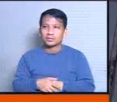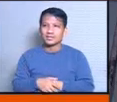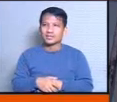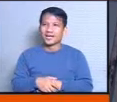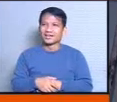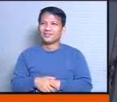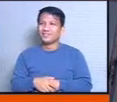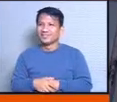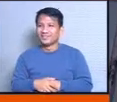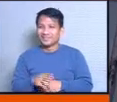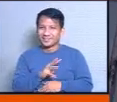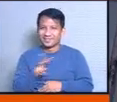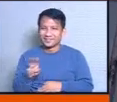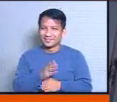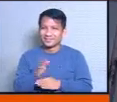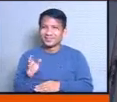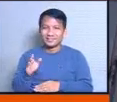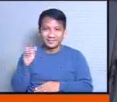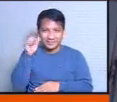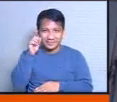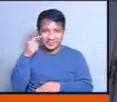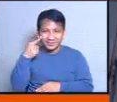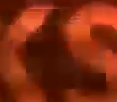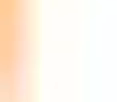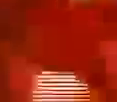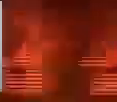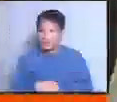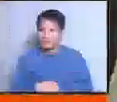West Valley Fault. Umaaksyon si Laila Pangilinan.